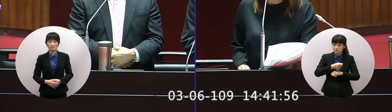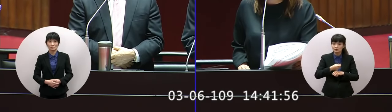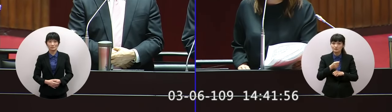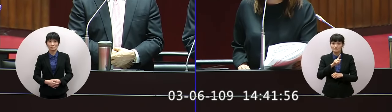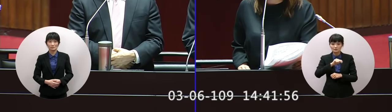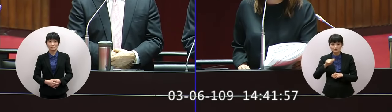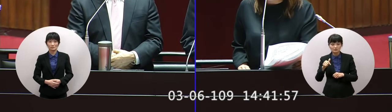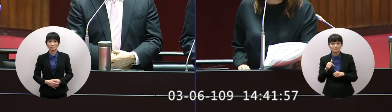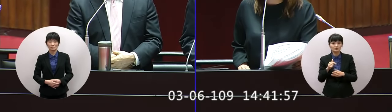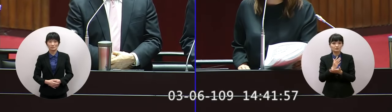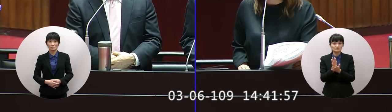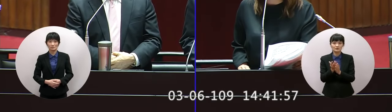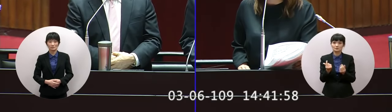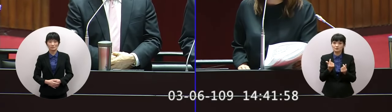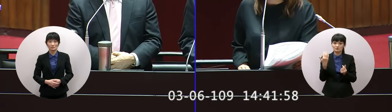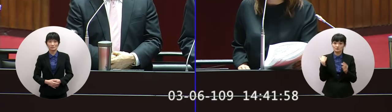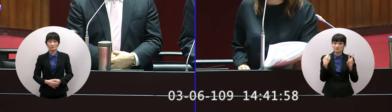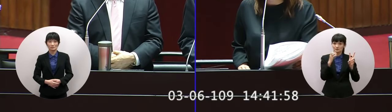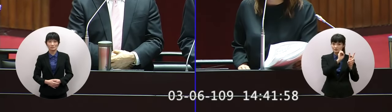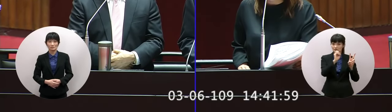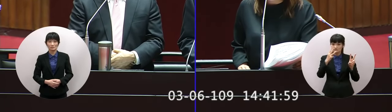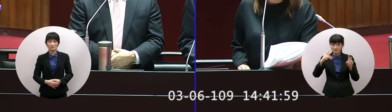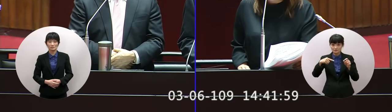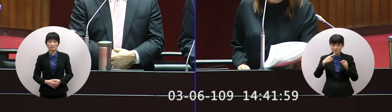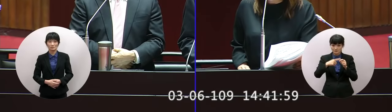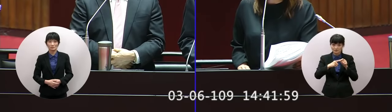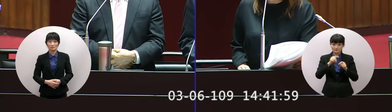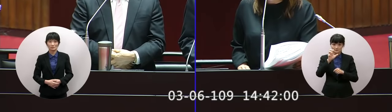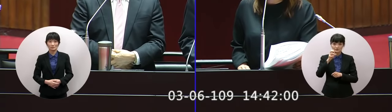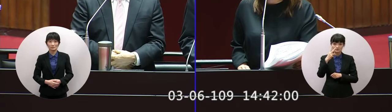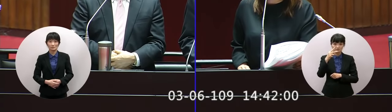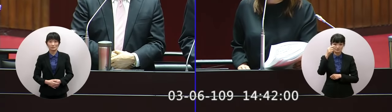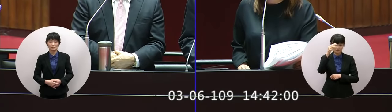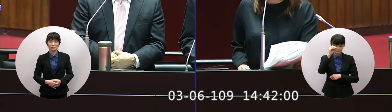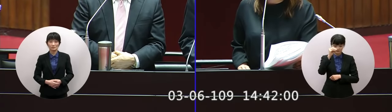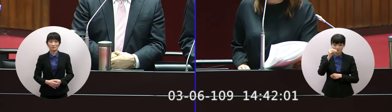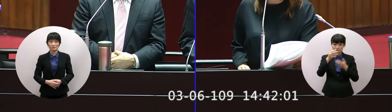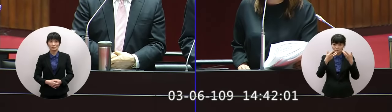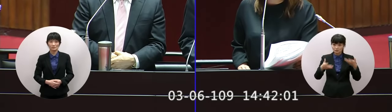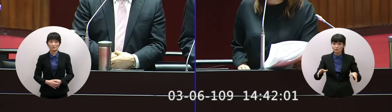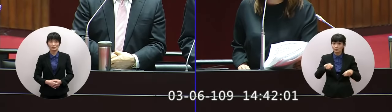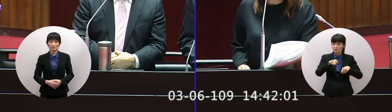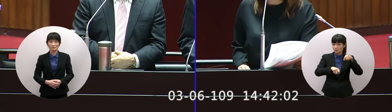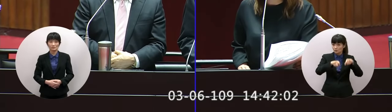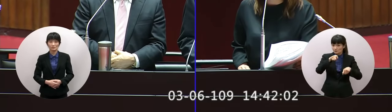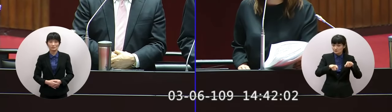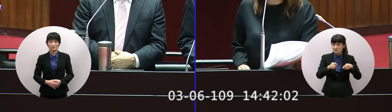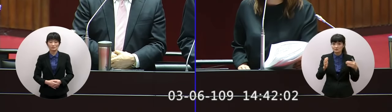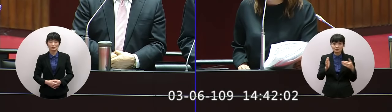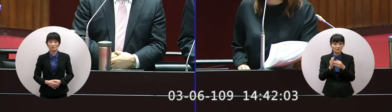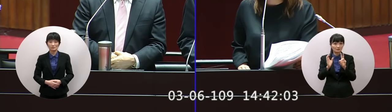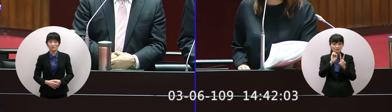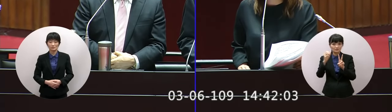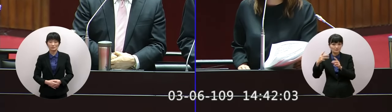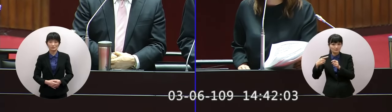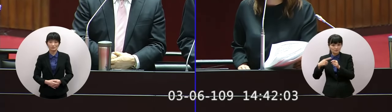从2003年的82万多公斤，一直到2018年已经成长